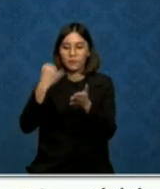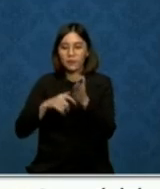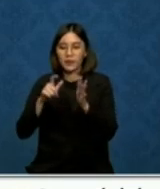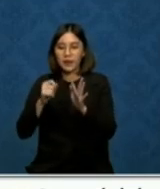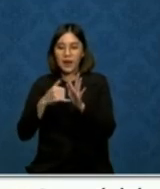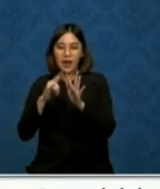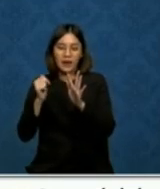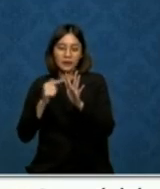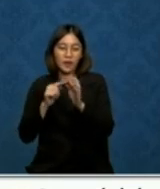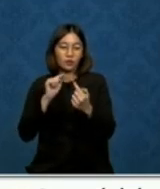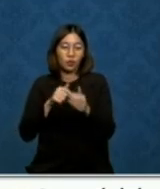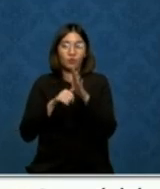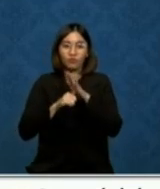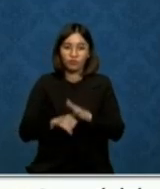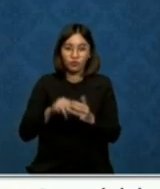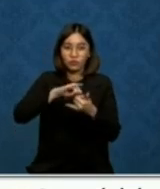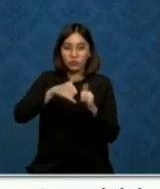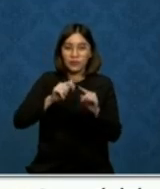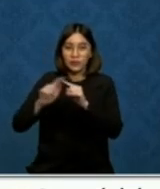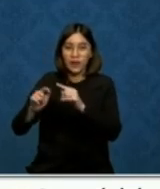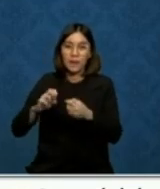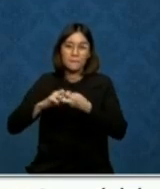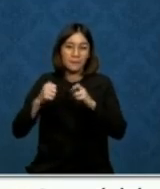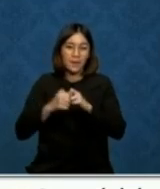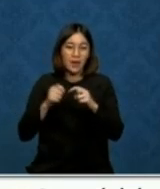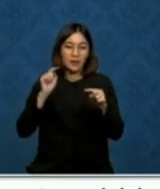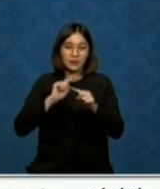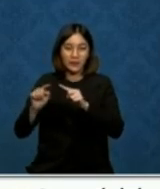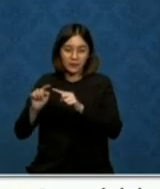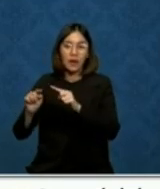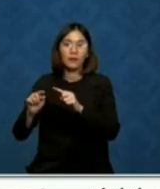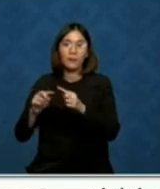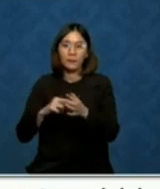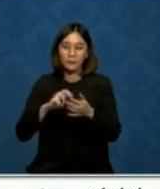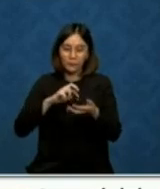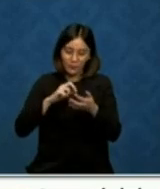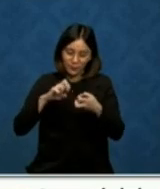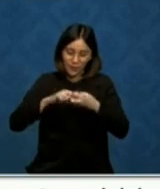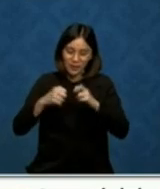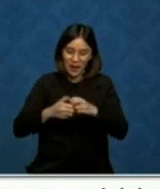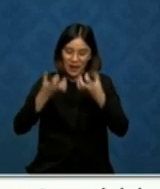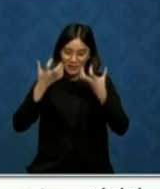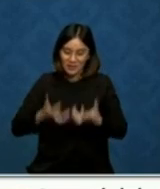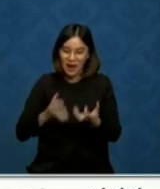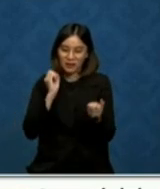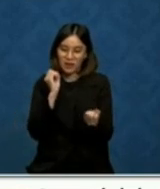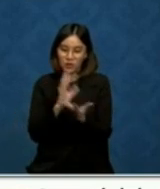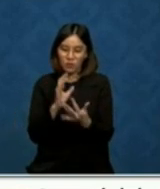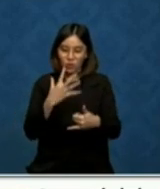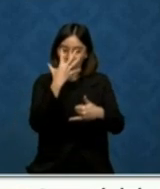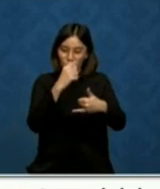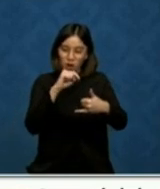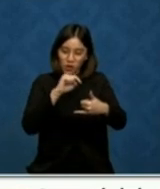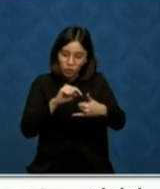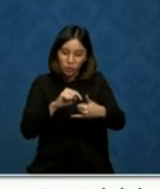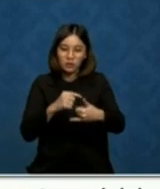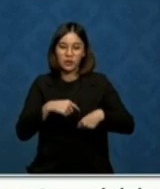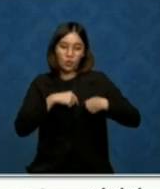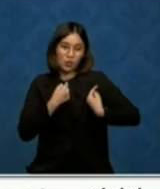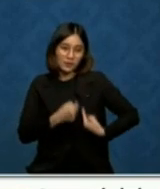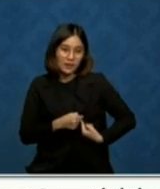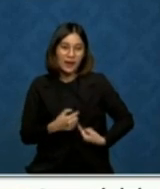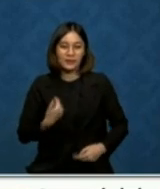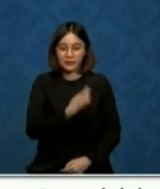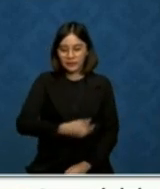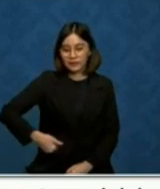าญาในการคุกคามทางเพศว่าปัญหาการคุกคามทางเพศเป็นปัญหาร้ายแรงที่ส่งผลกระทบต่อเหยื่อทั้งร่างกายและจิตใจใน